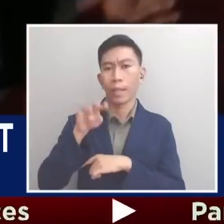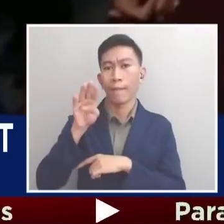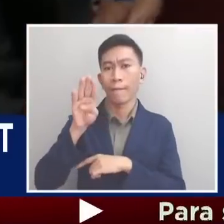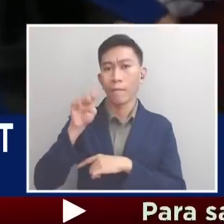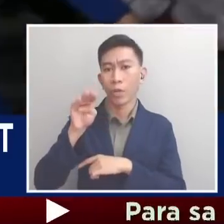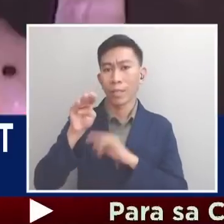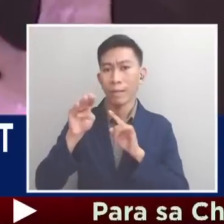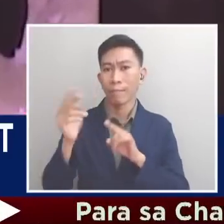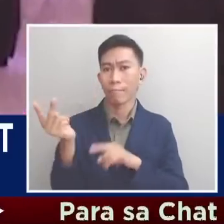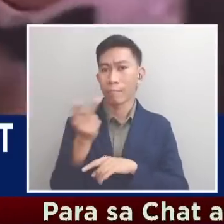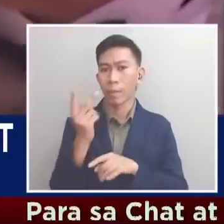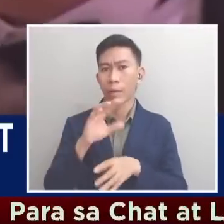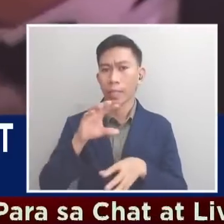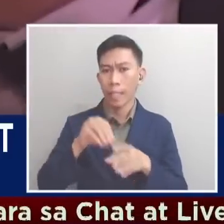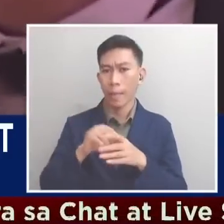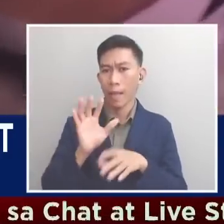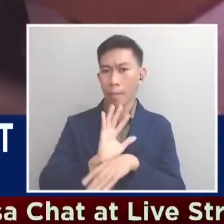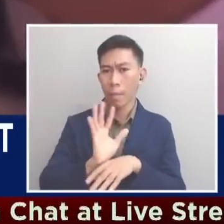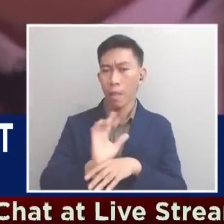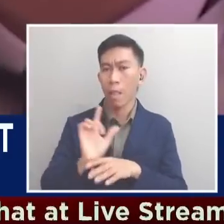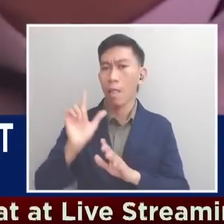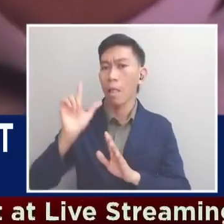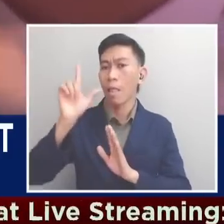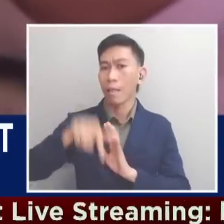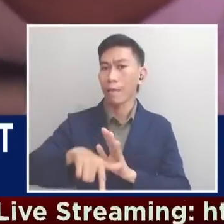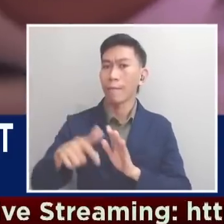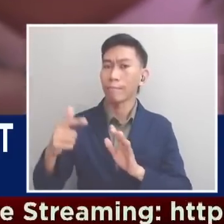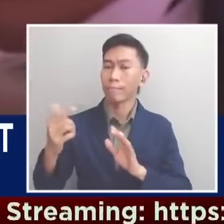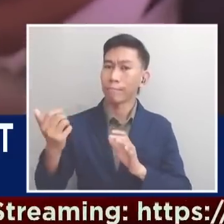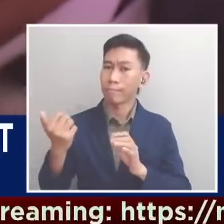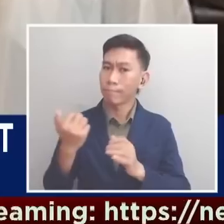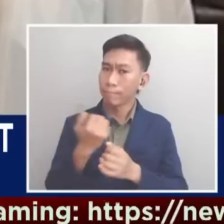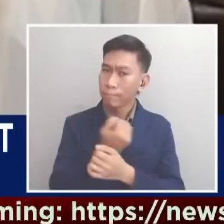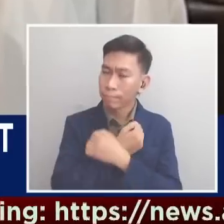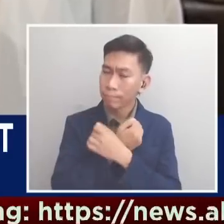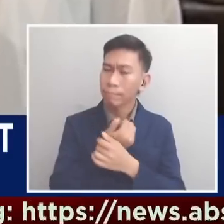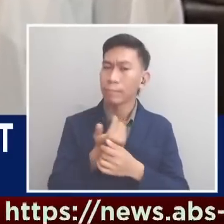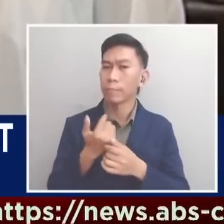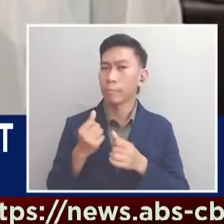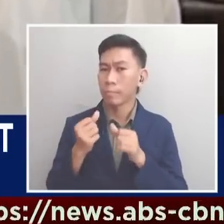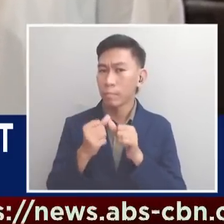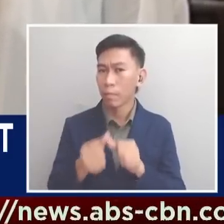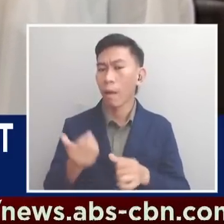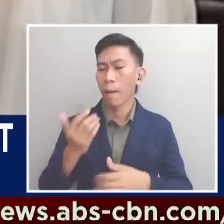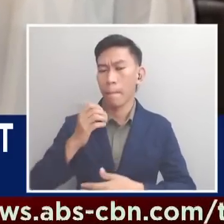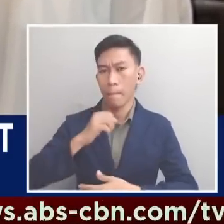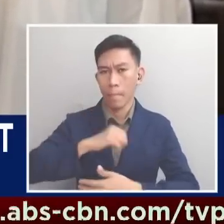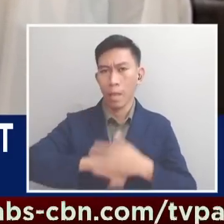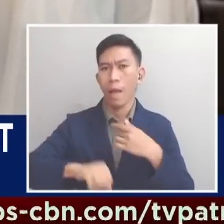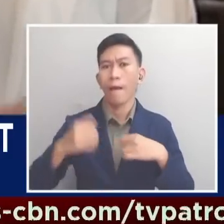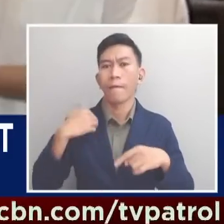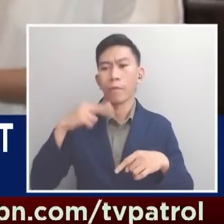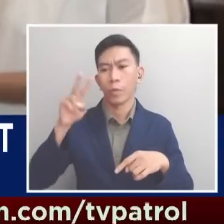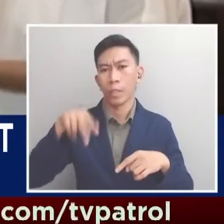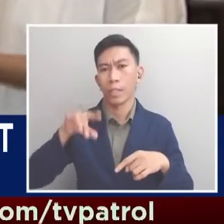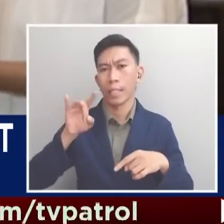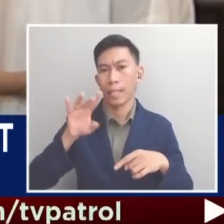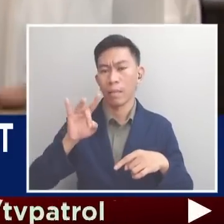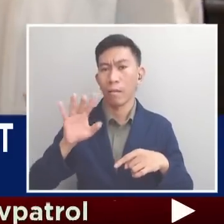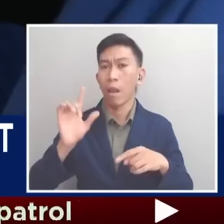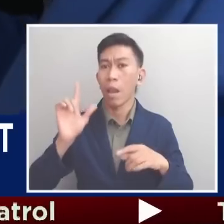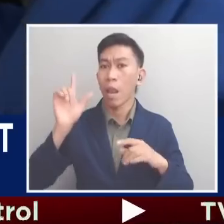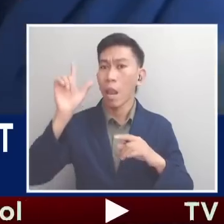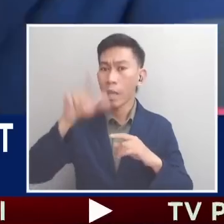isang pelikula. Nagbunga ang kanilang pag-iibigan ng anak noong 2018. Pero matapos ang 4 na taon, naghiwalay din ang